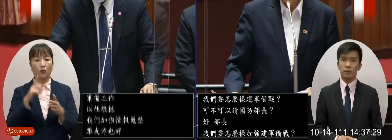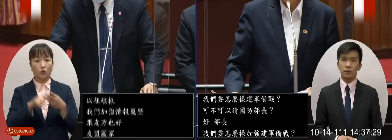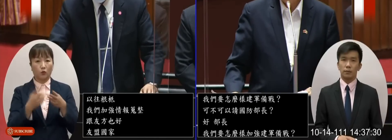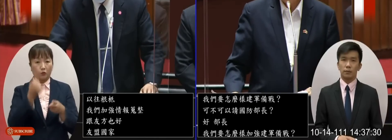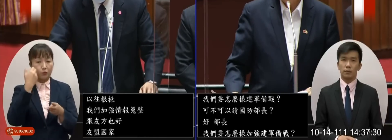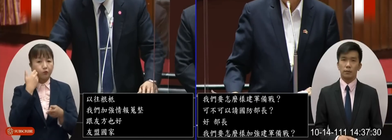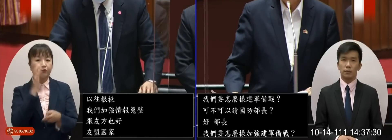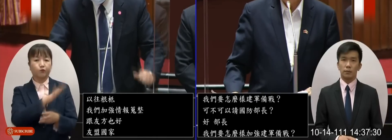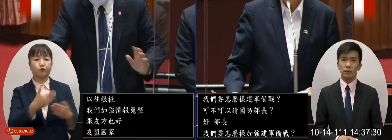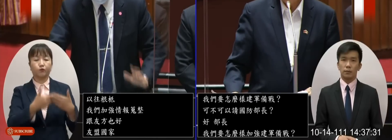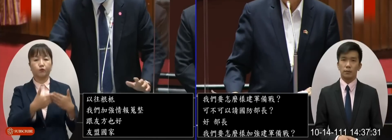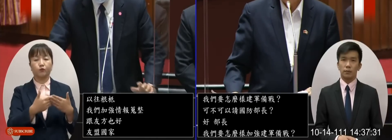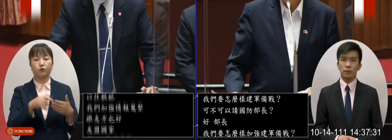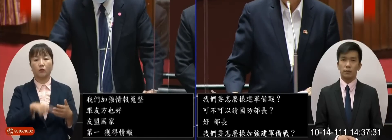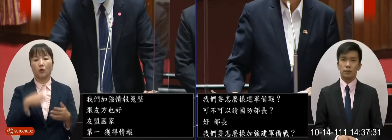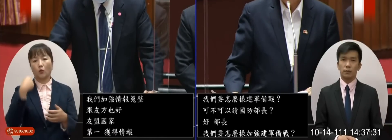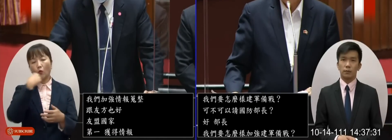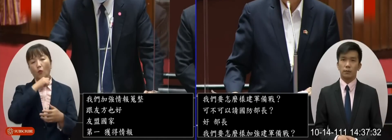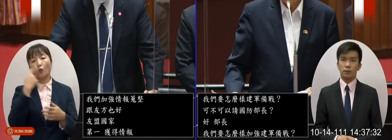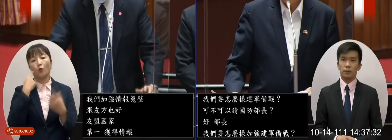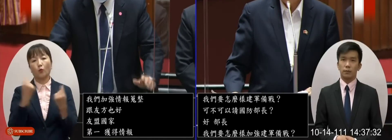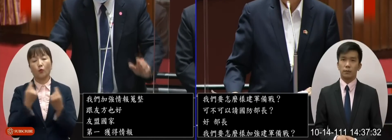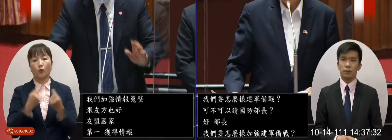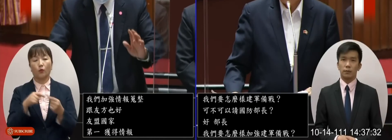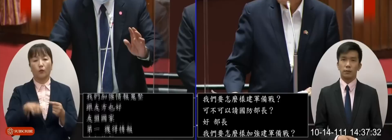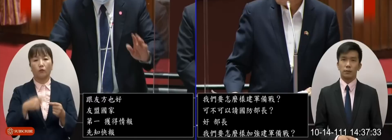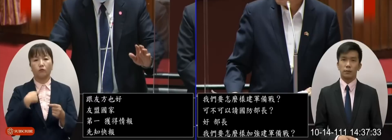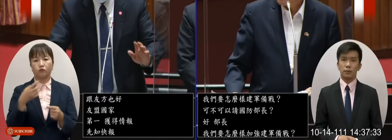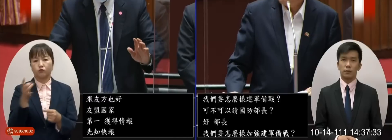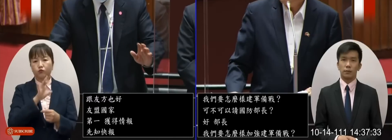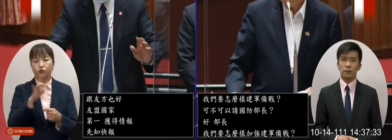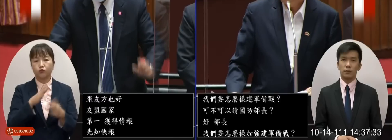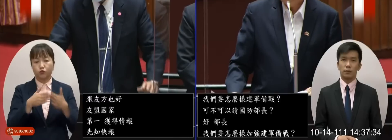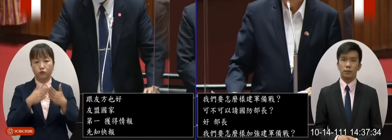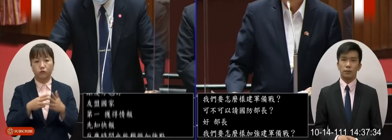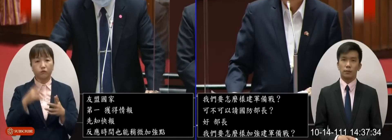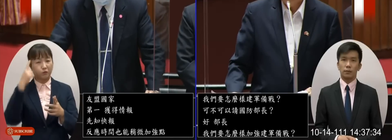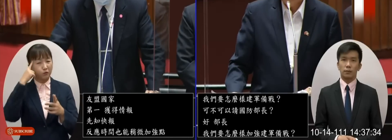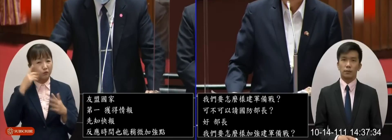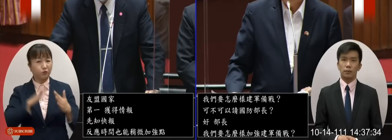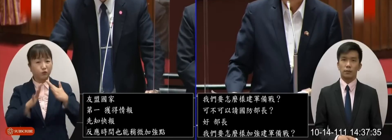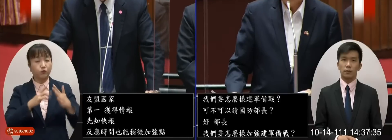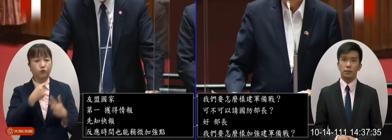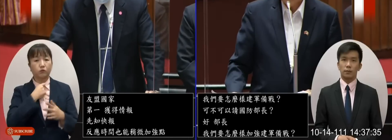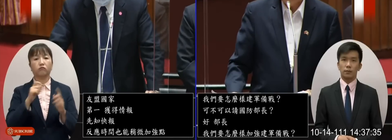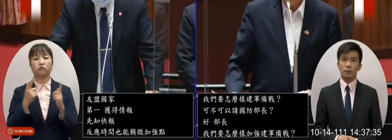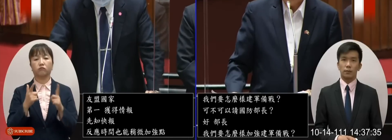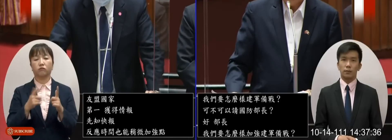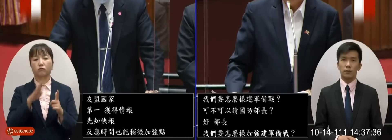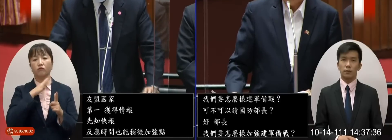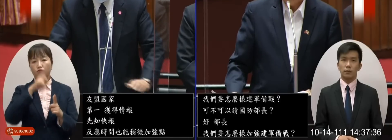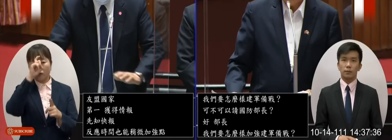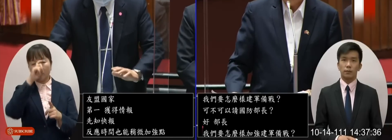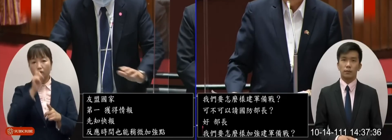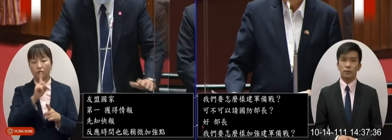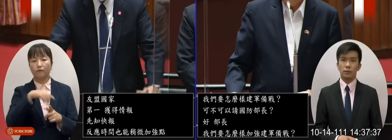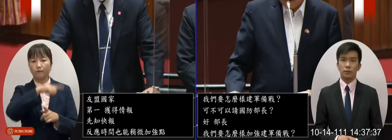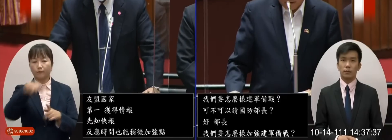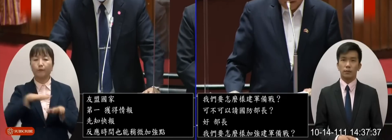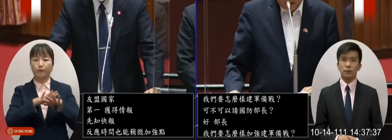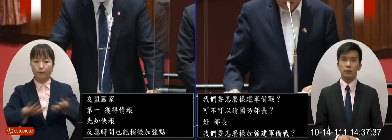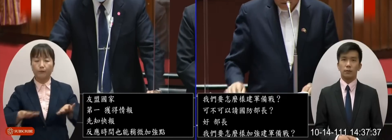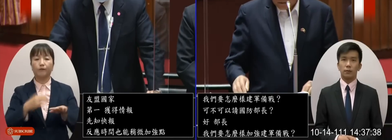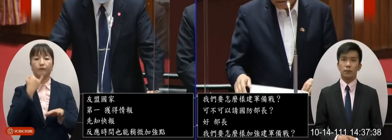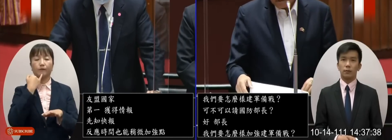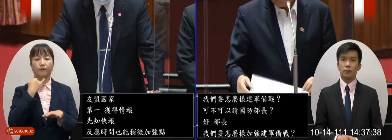在他。我们就拿我们这来讲的话，我们从来没有主动要发起任何战争，我们也期望大家平